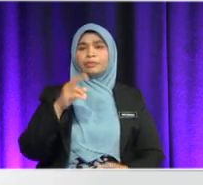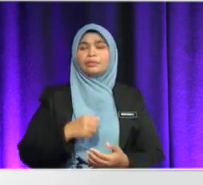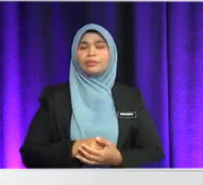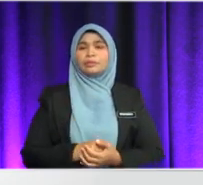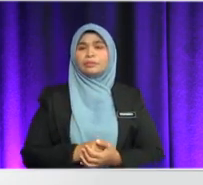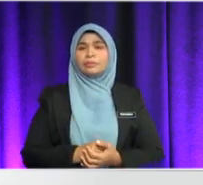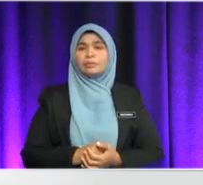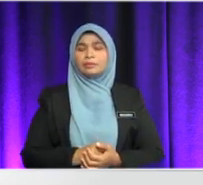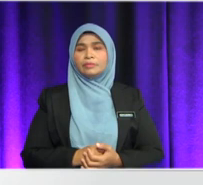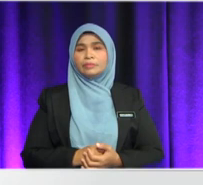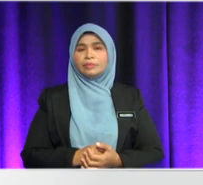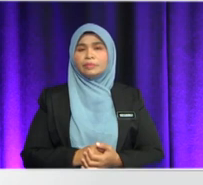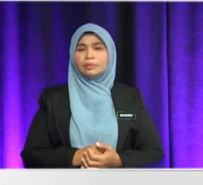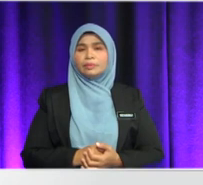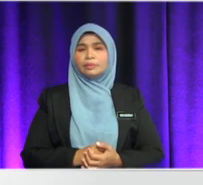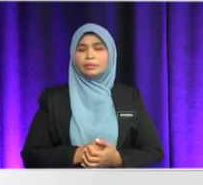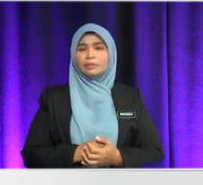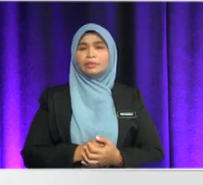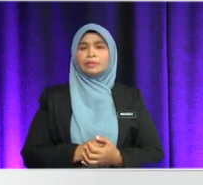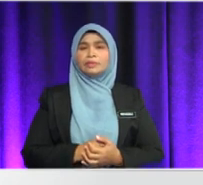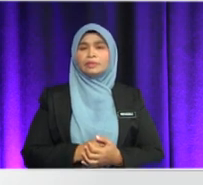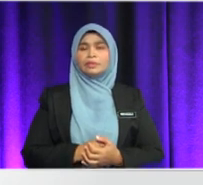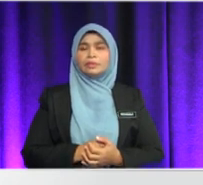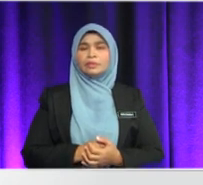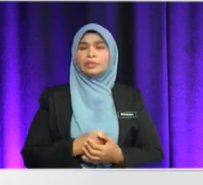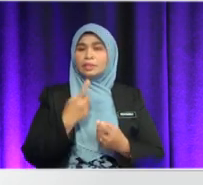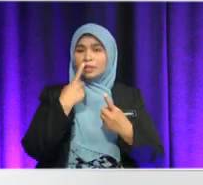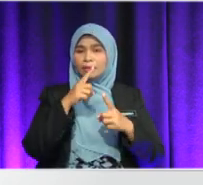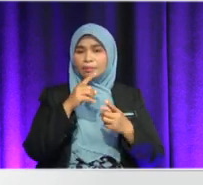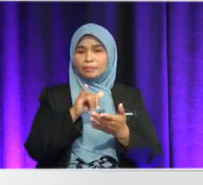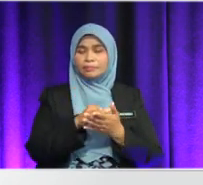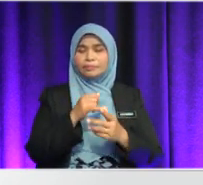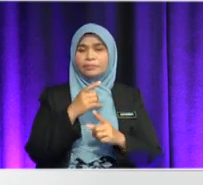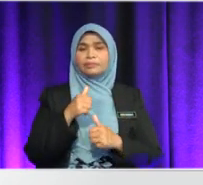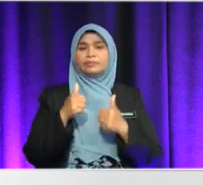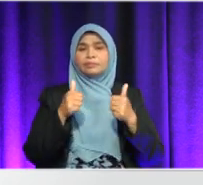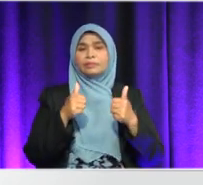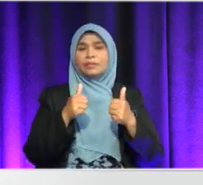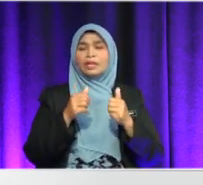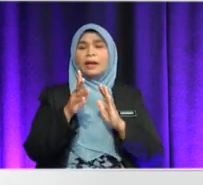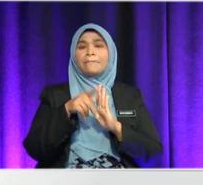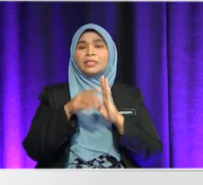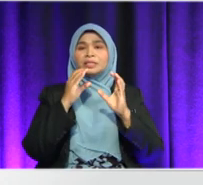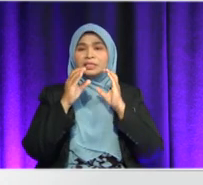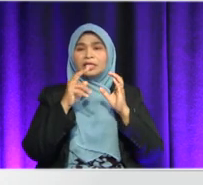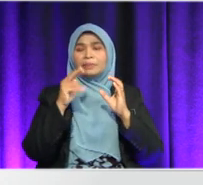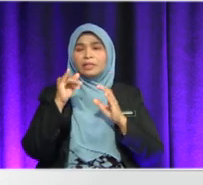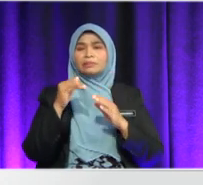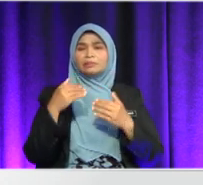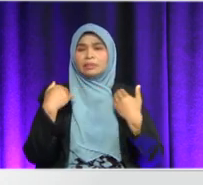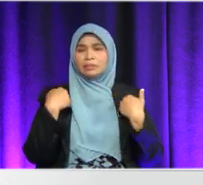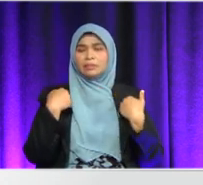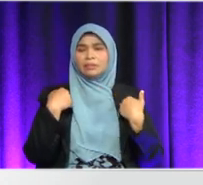Iya betul sangat tepat sekali jawabannya alias Makasih Alia yaitu percakapan yang mengandung pengakuan